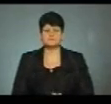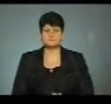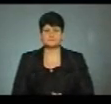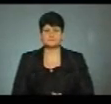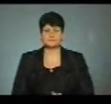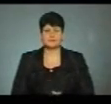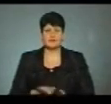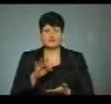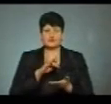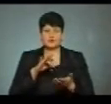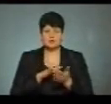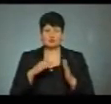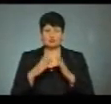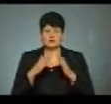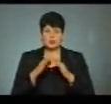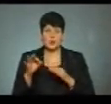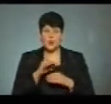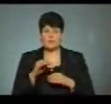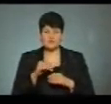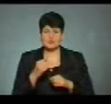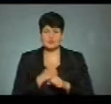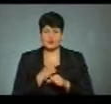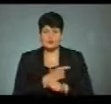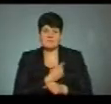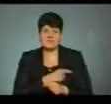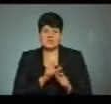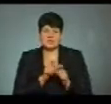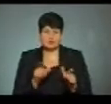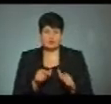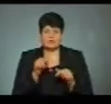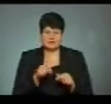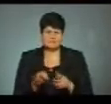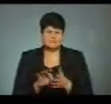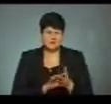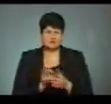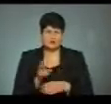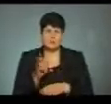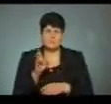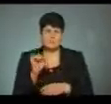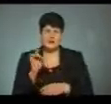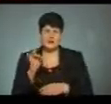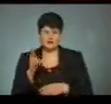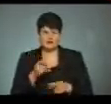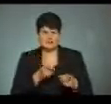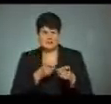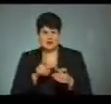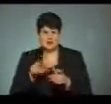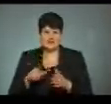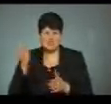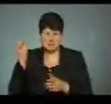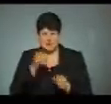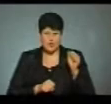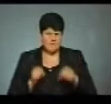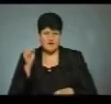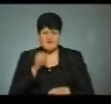У столичному будинку офіцерів майданівці облаштовують медпункт. Майже в той же час в наступ переходять беркутівці, стріляють по людях та добувають кійками. По